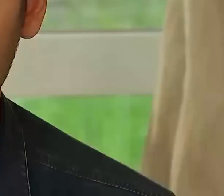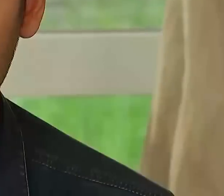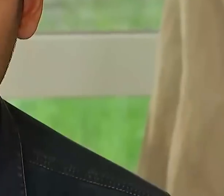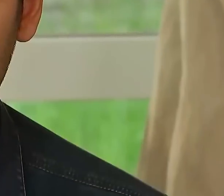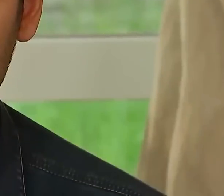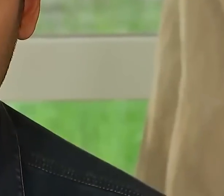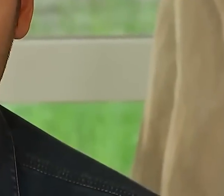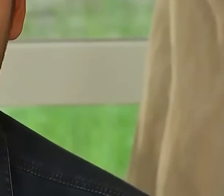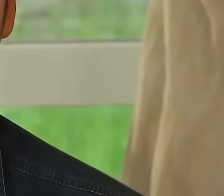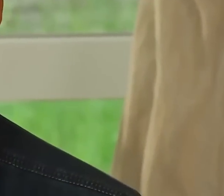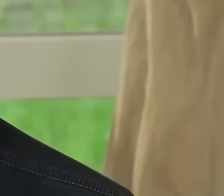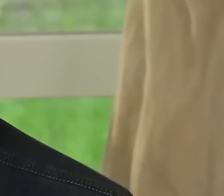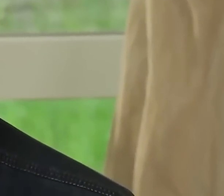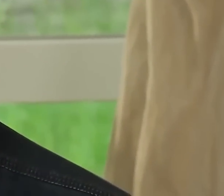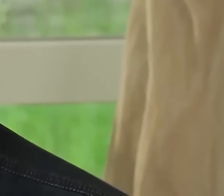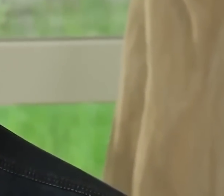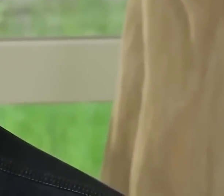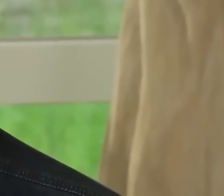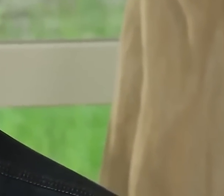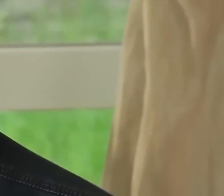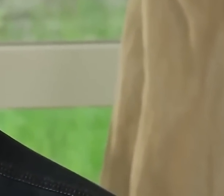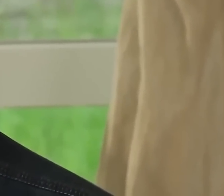bekler gibi değil. Duygulu, buruk bakışıyorlar.